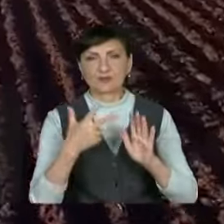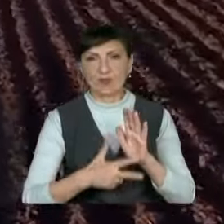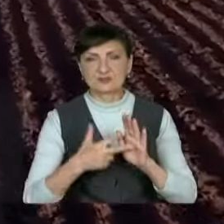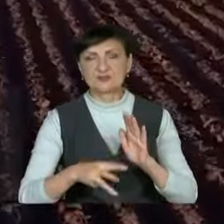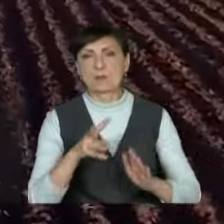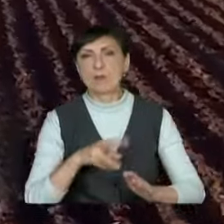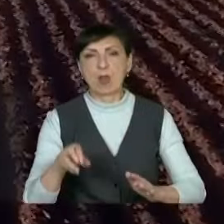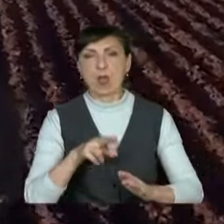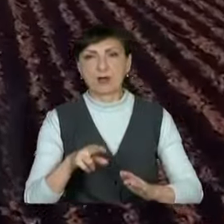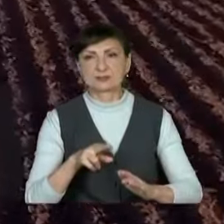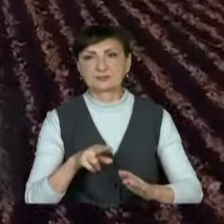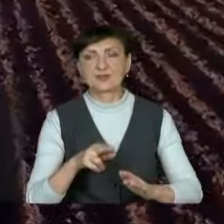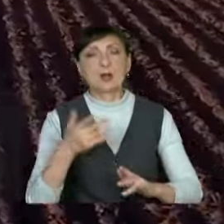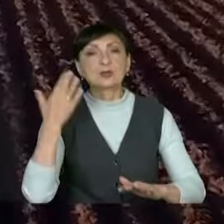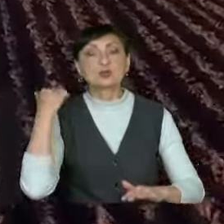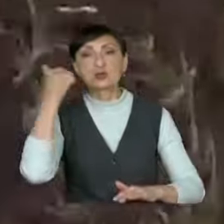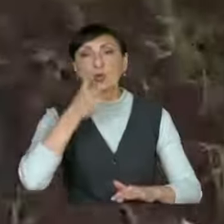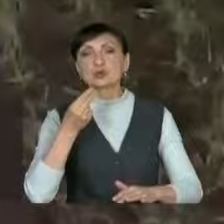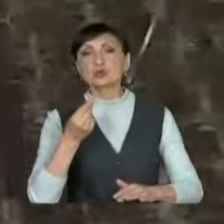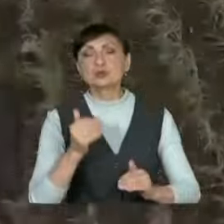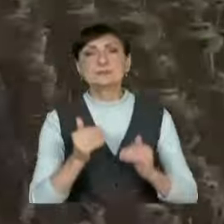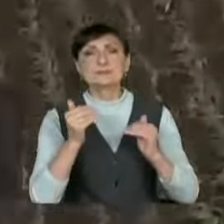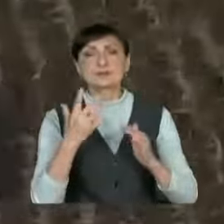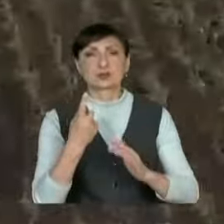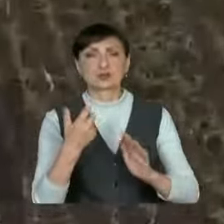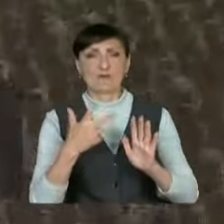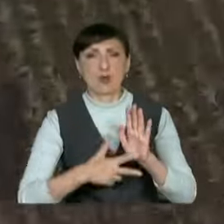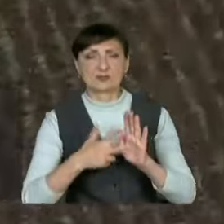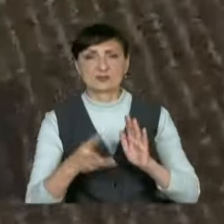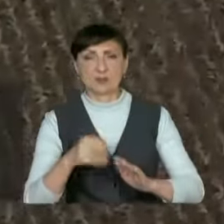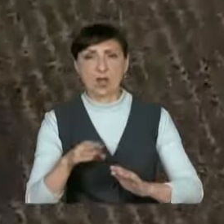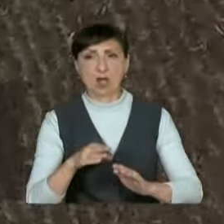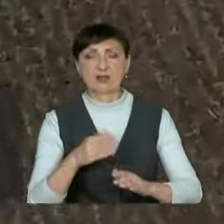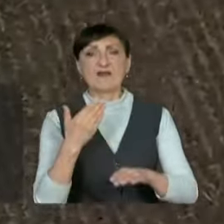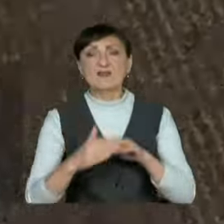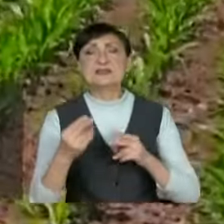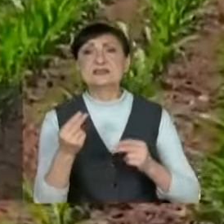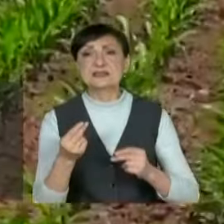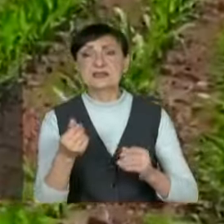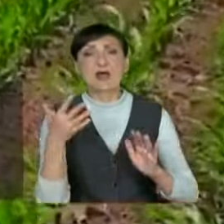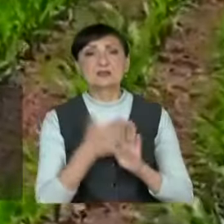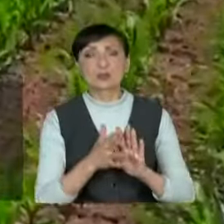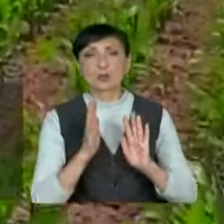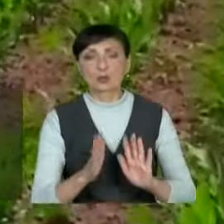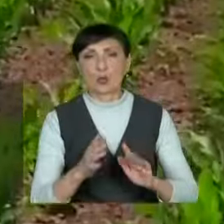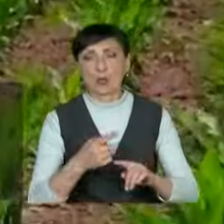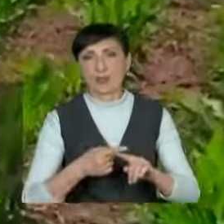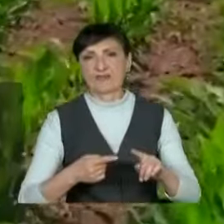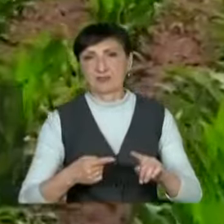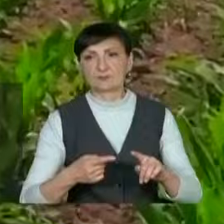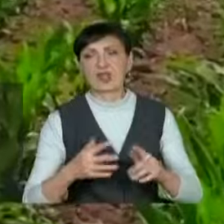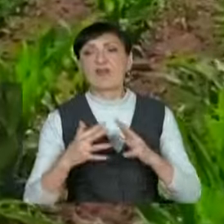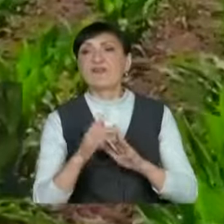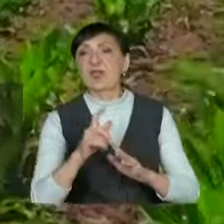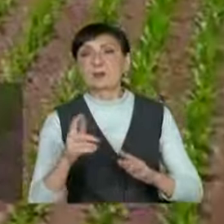580 миллиардов тенге. В предыдущие годы сумма не превышала 180 миллиардов. Из выделенных денег освоить успели чуть меньше половины.